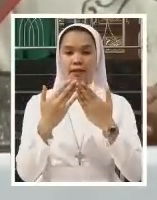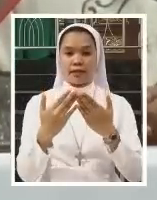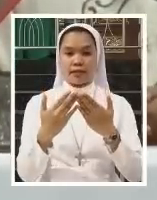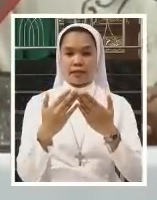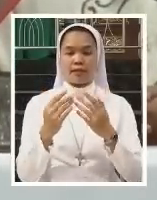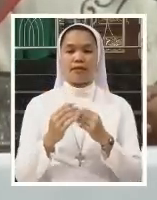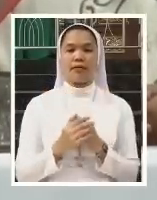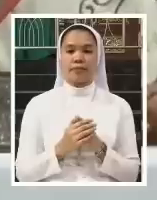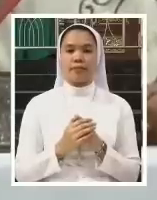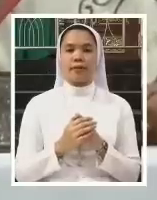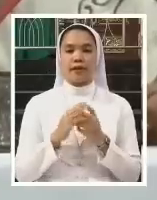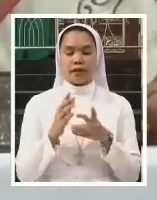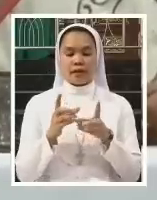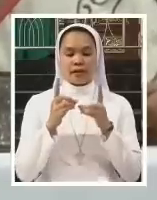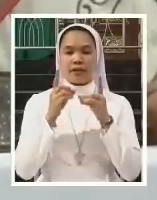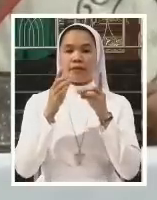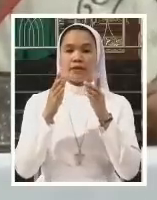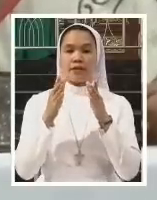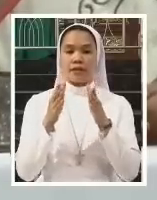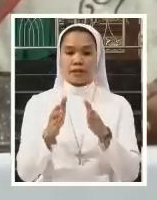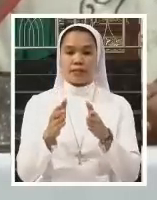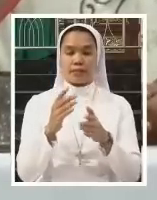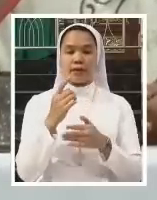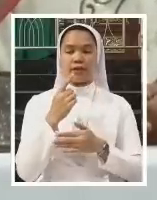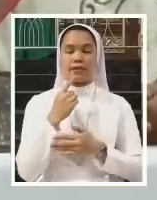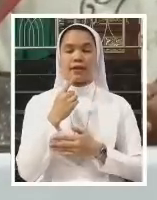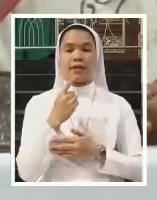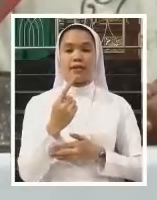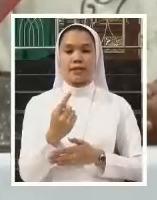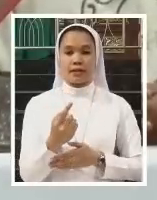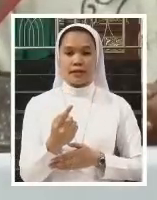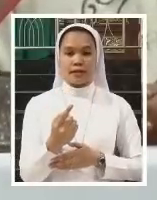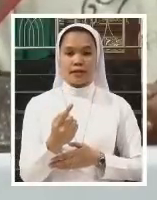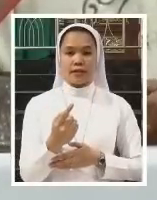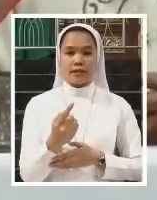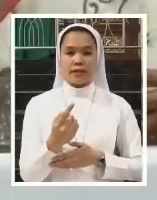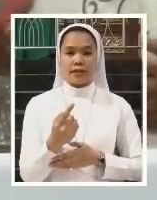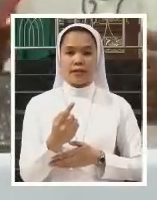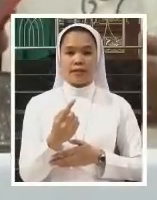imo, itinao sa siya mga disipulos nang sabi,